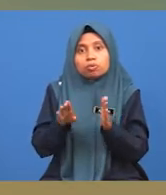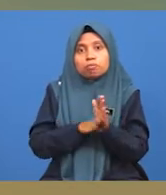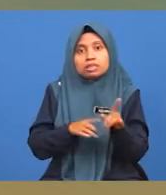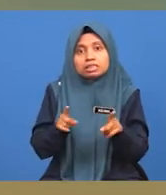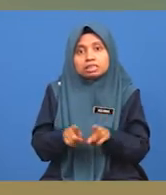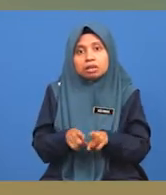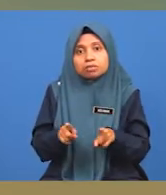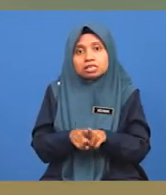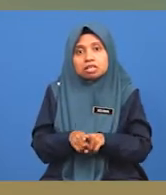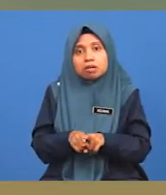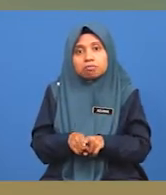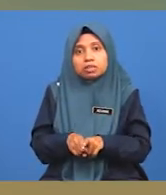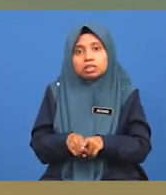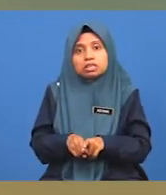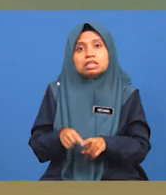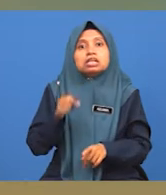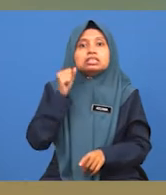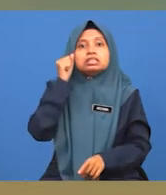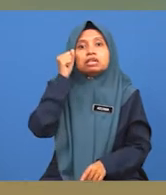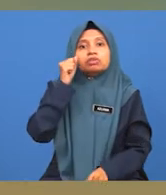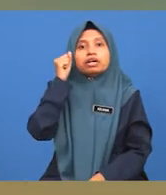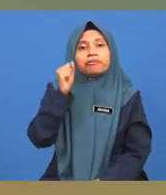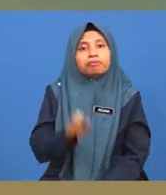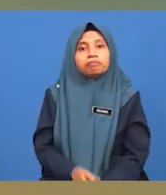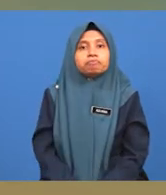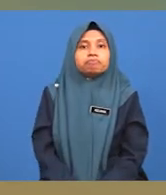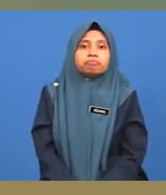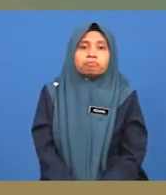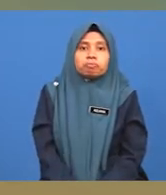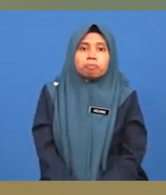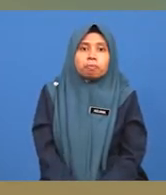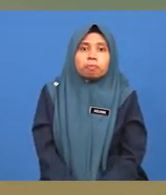hujung minggu bersama-sama sanak saudara.